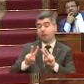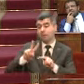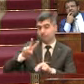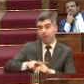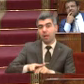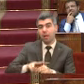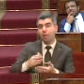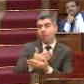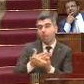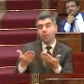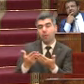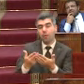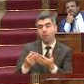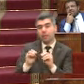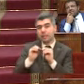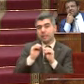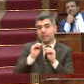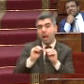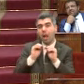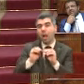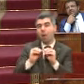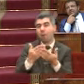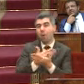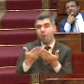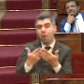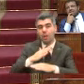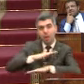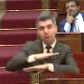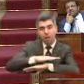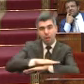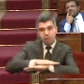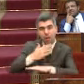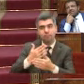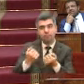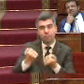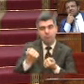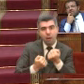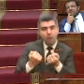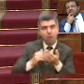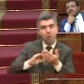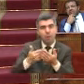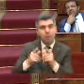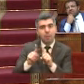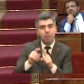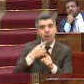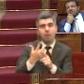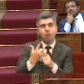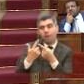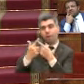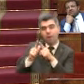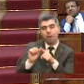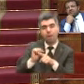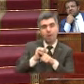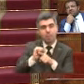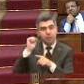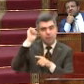غاية تربوية وفضاء أساسي لترسيخ قيم ومبادئ وأسس المواطنة الحقة عبر الأنشطة التربوية